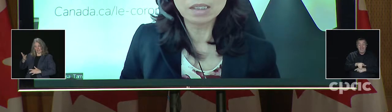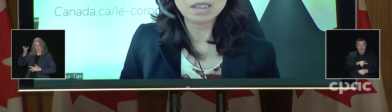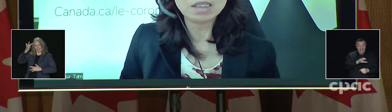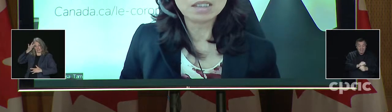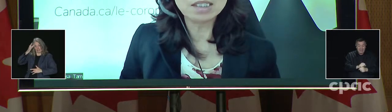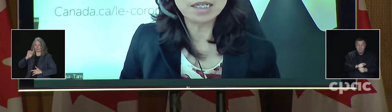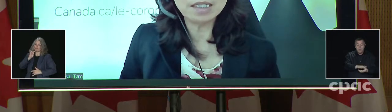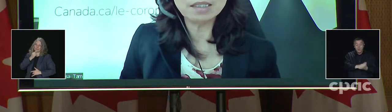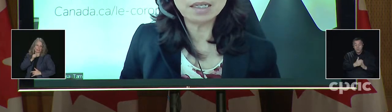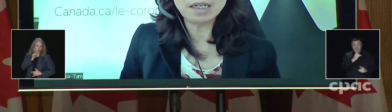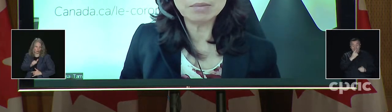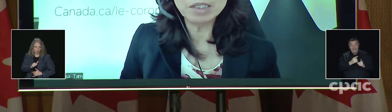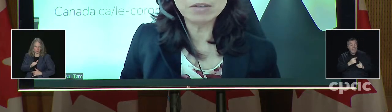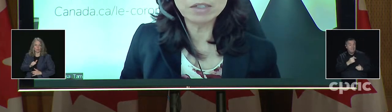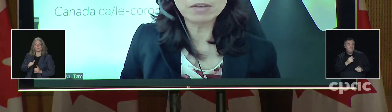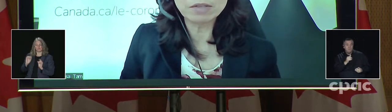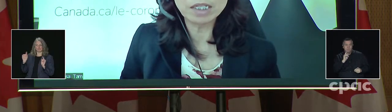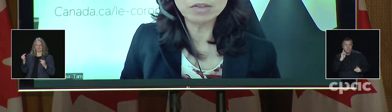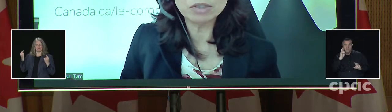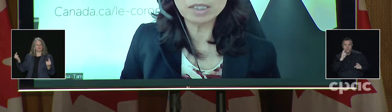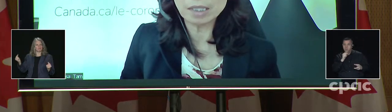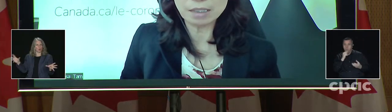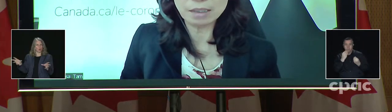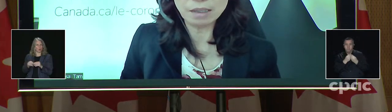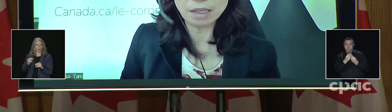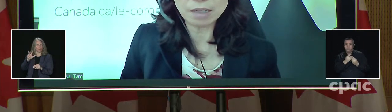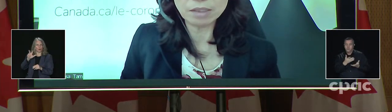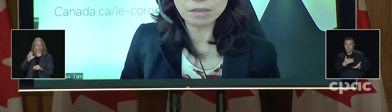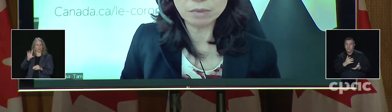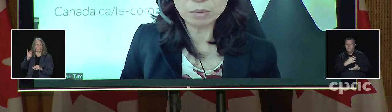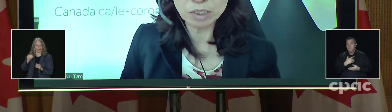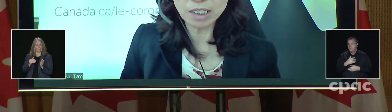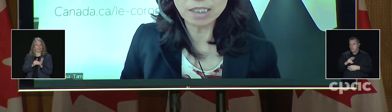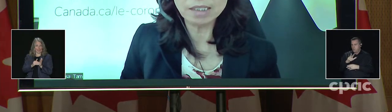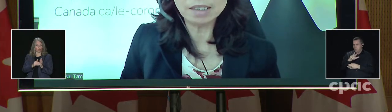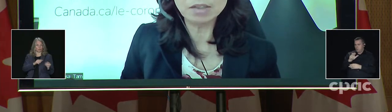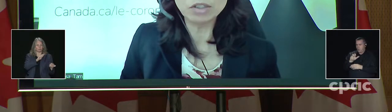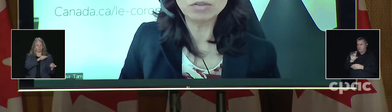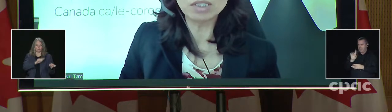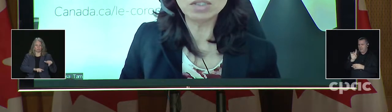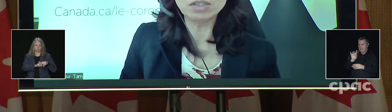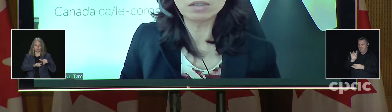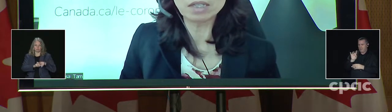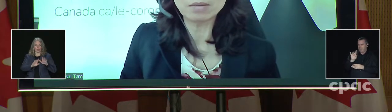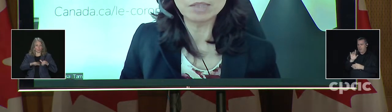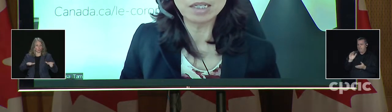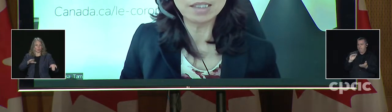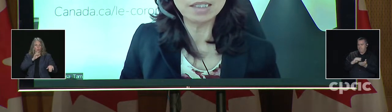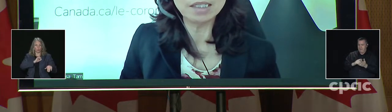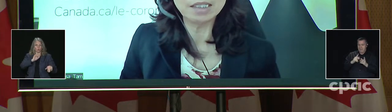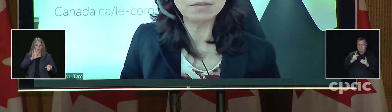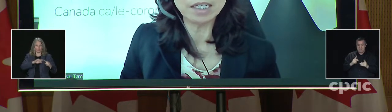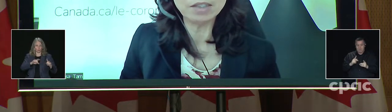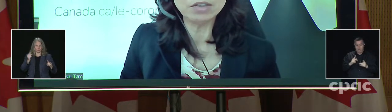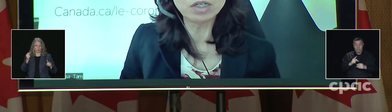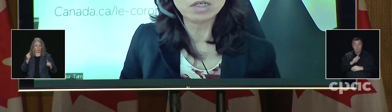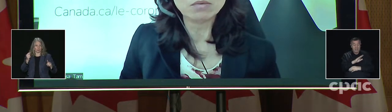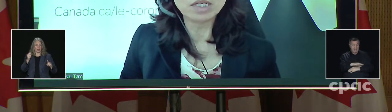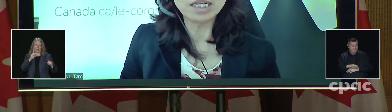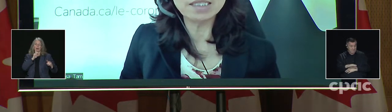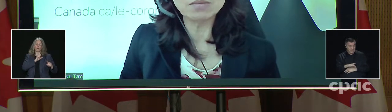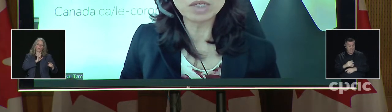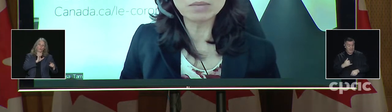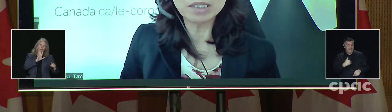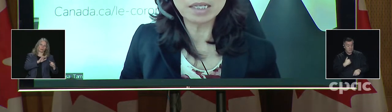illness. To date, there have been over 380,000 reported cases in children and youth up to 19 years of age,